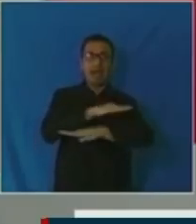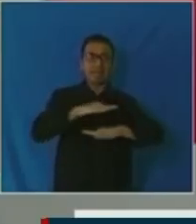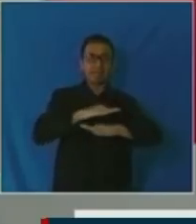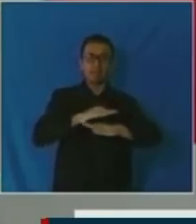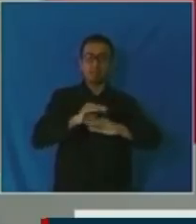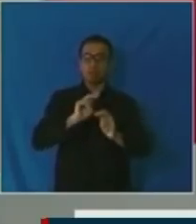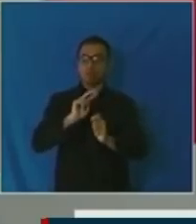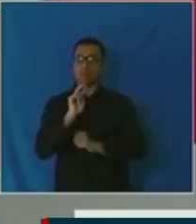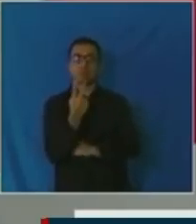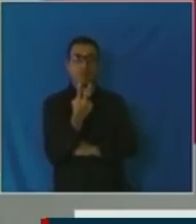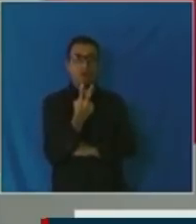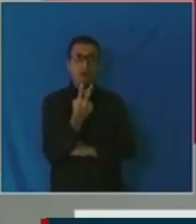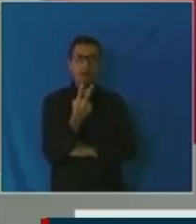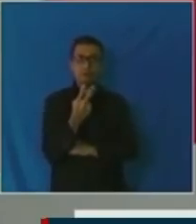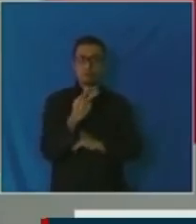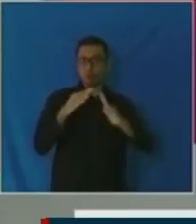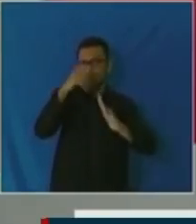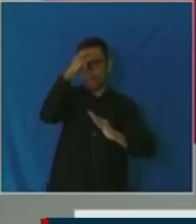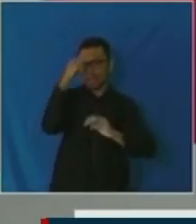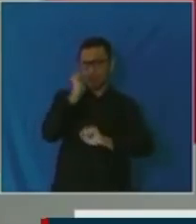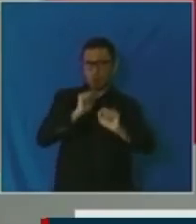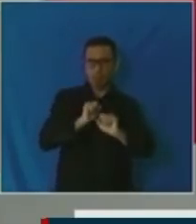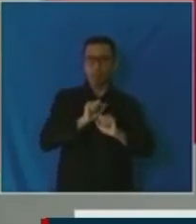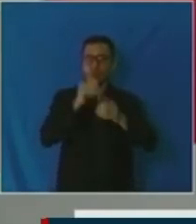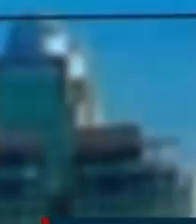dirubah menjadi Rumah Sakit darurat covert